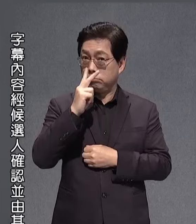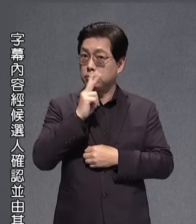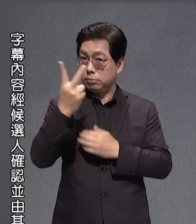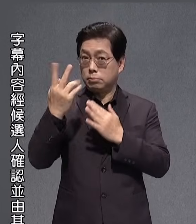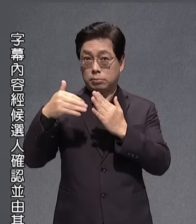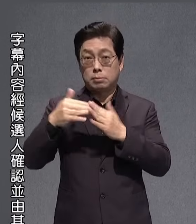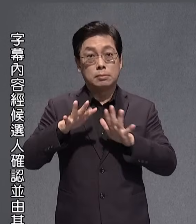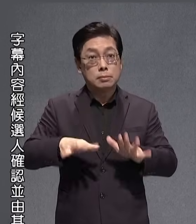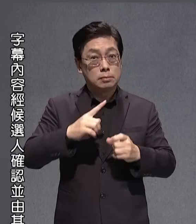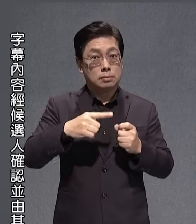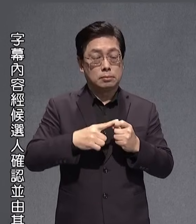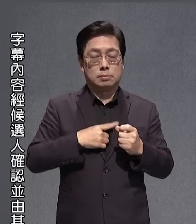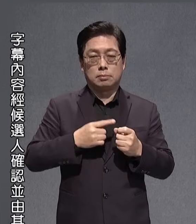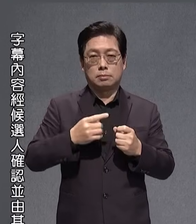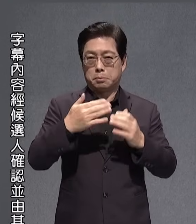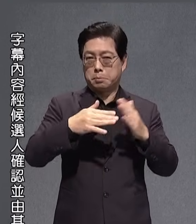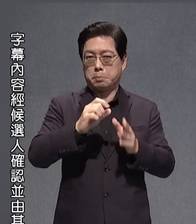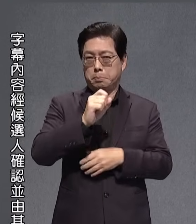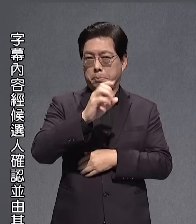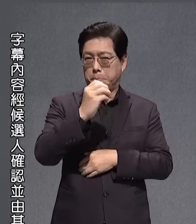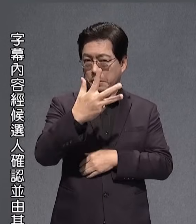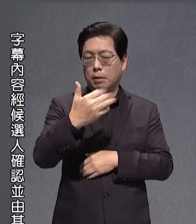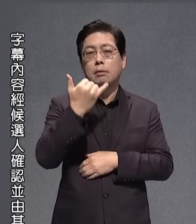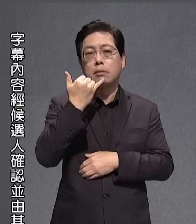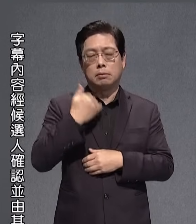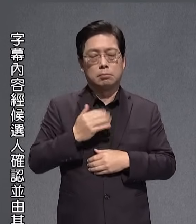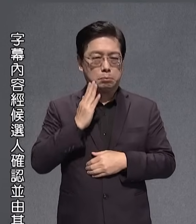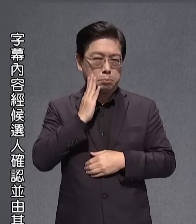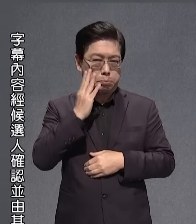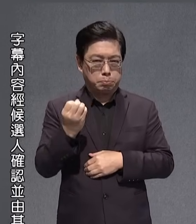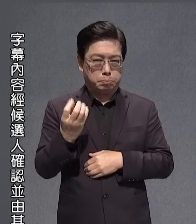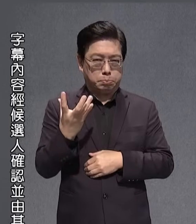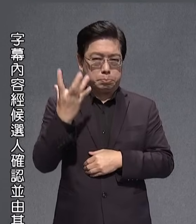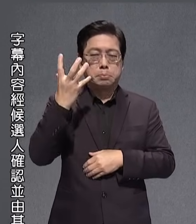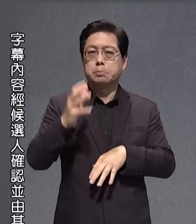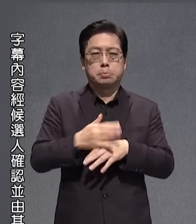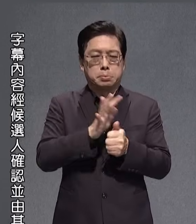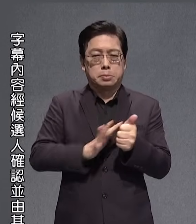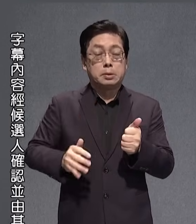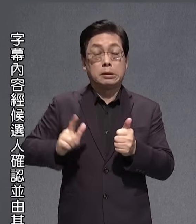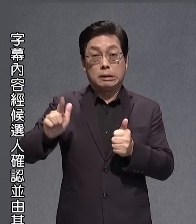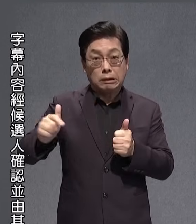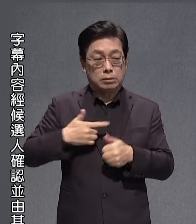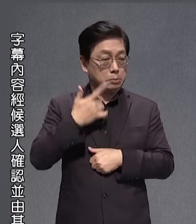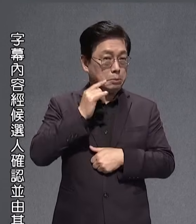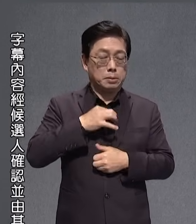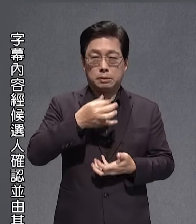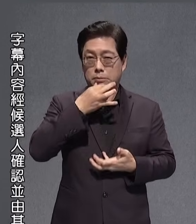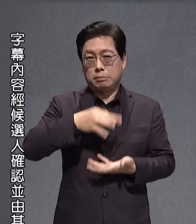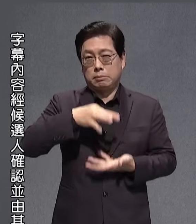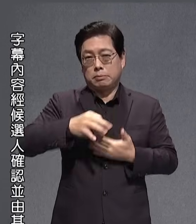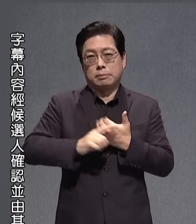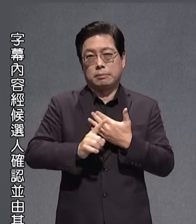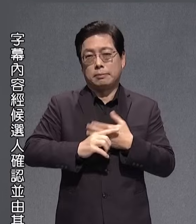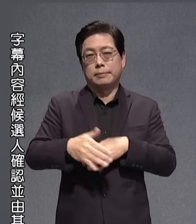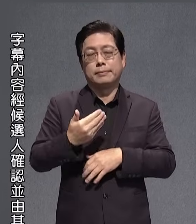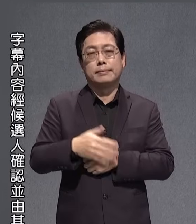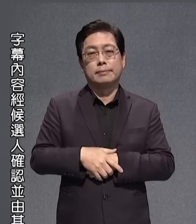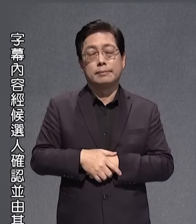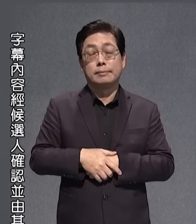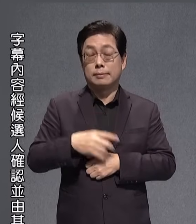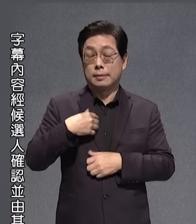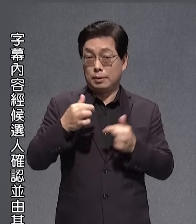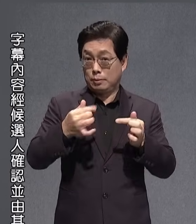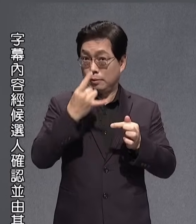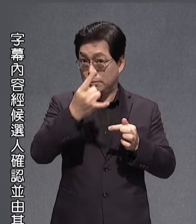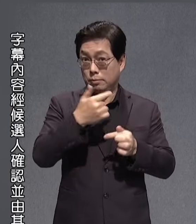2个学校，到今年就108个学校。稳健的增加也会造成老师跟家长的恐慌。双语教育其实